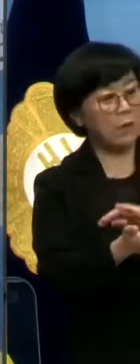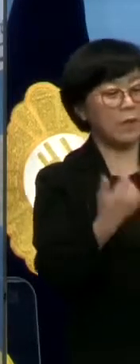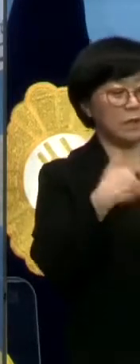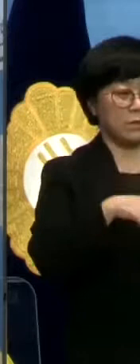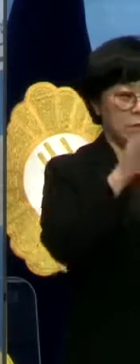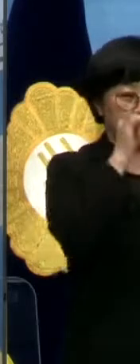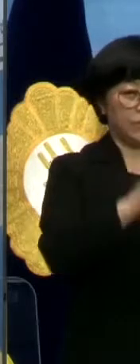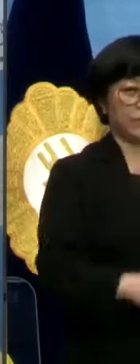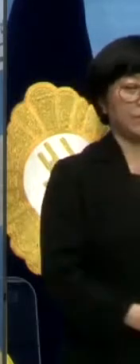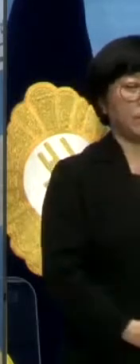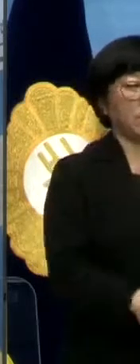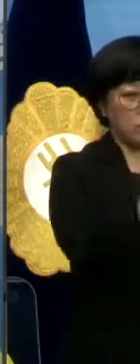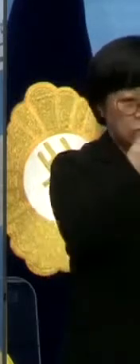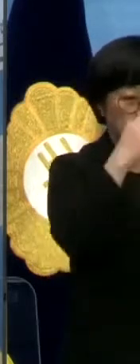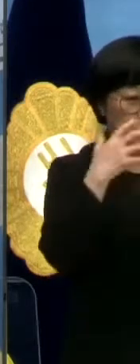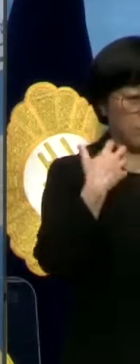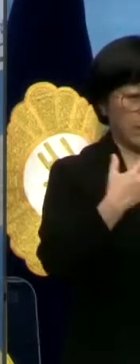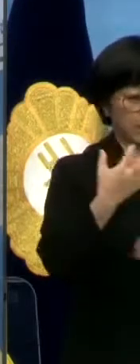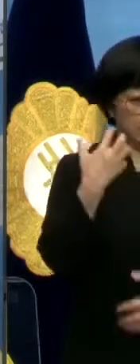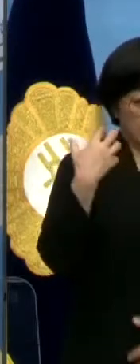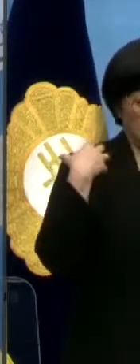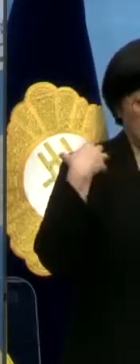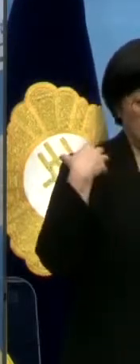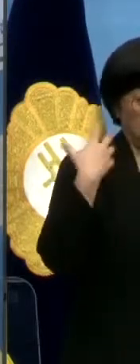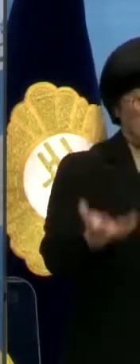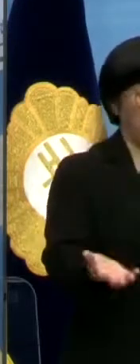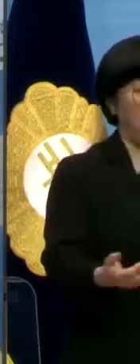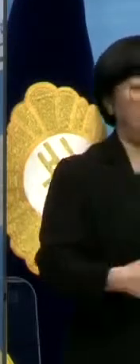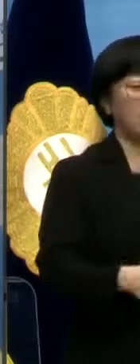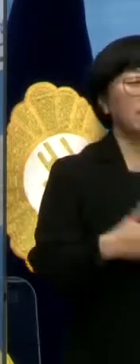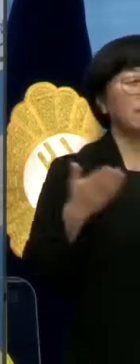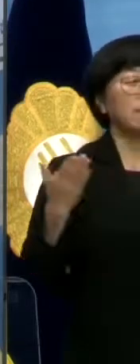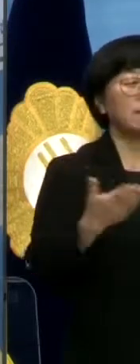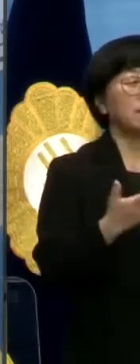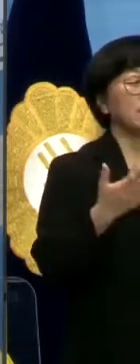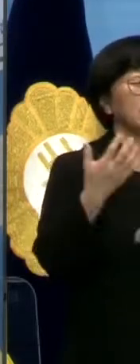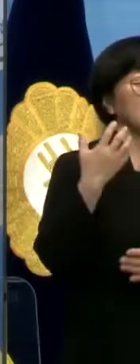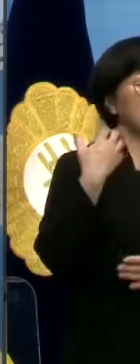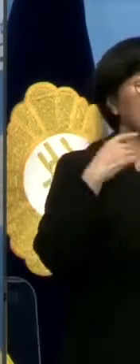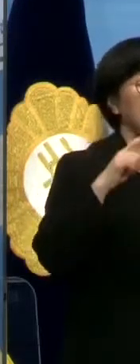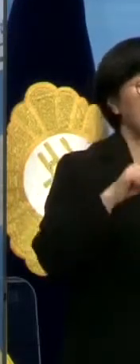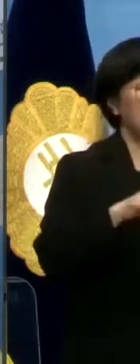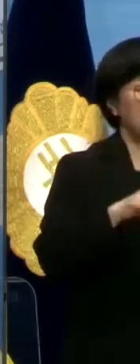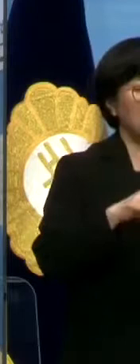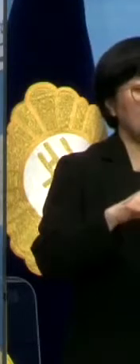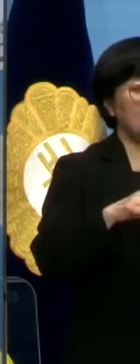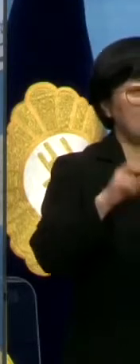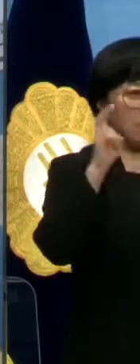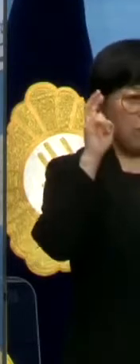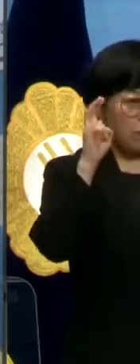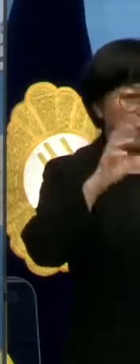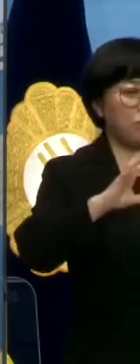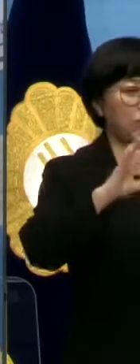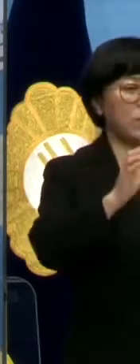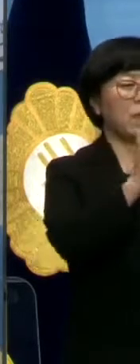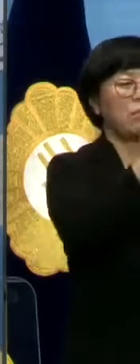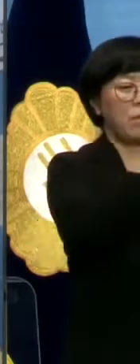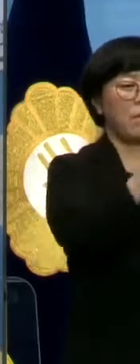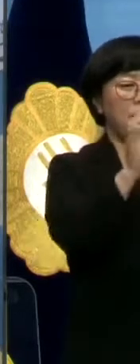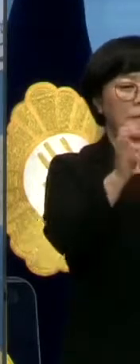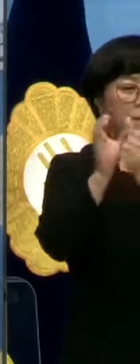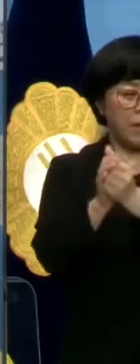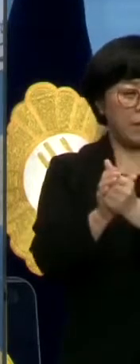있습니다. 정부의 책무를 저버리고 그 책임을 기업과 국민에게